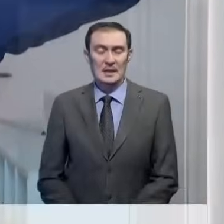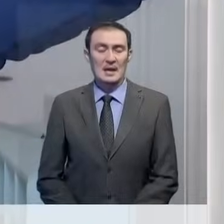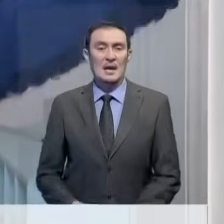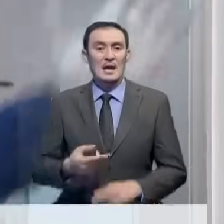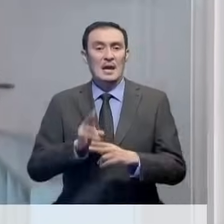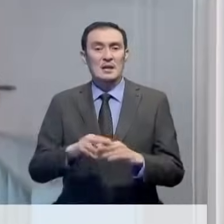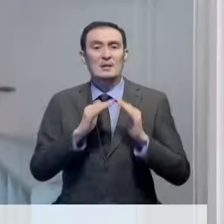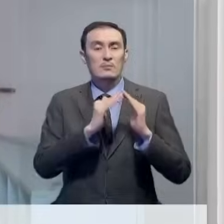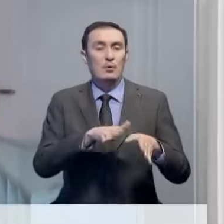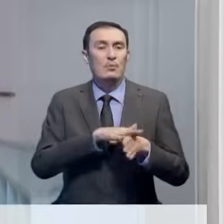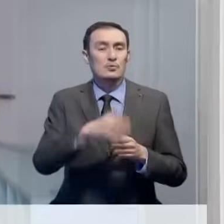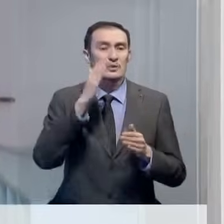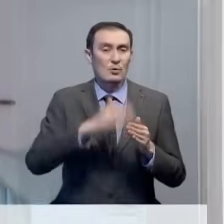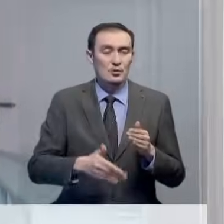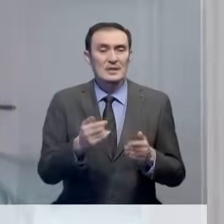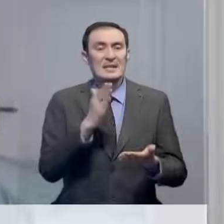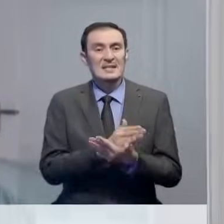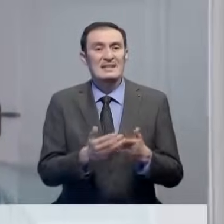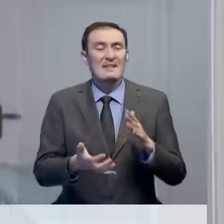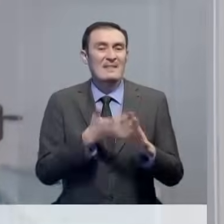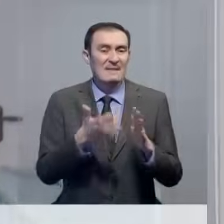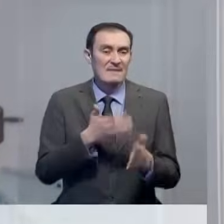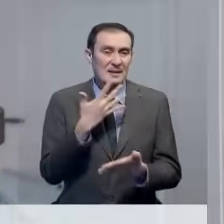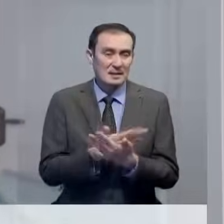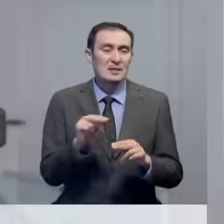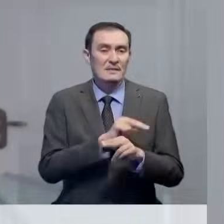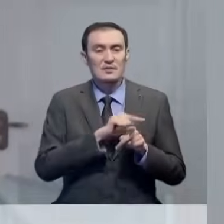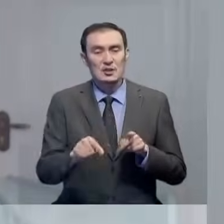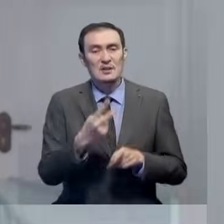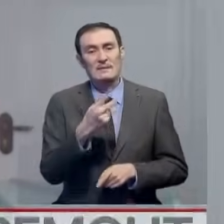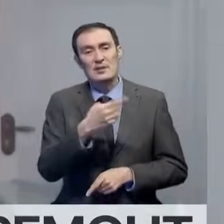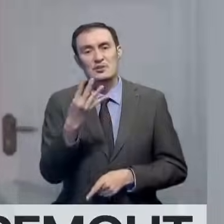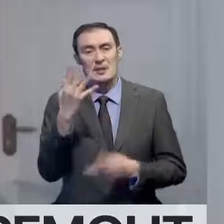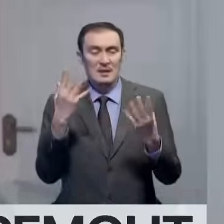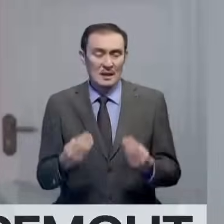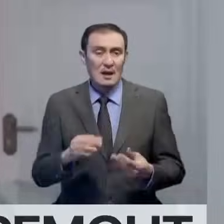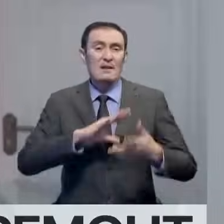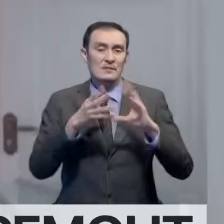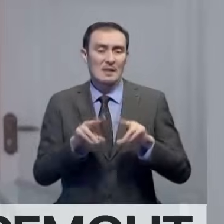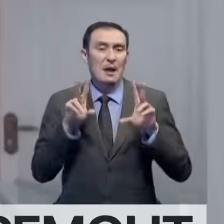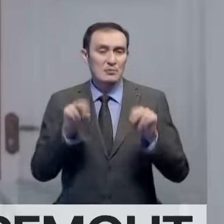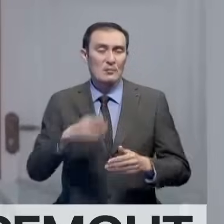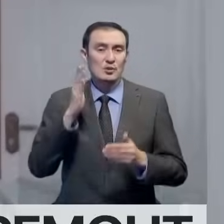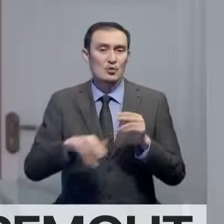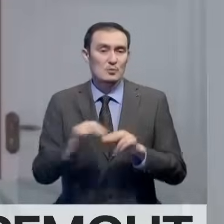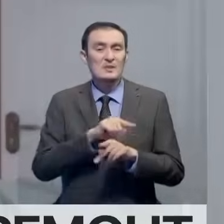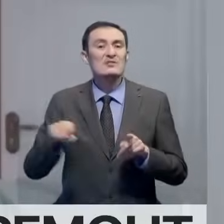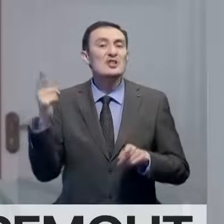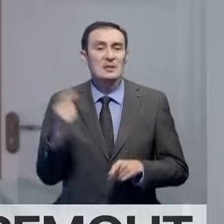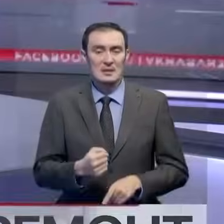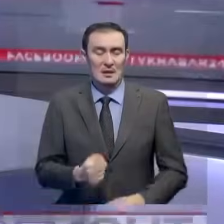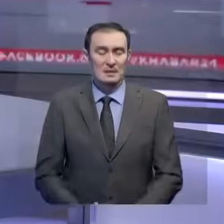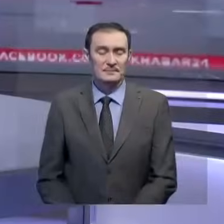Этот блок мы полностью завершили. Там, где есть дефекты, мы их устраним в течение 2-4 дней. В целом, обещаем закончить ремонт за неделю.